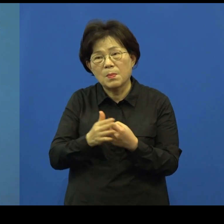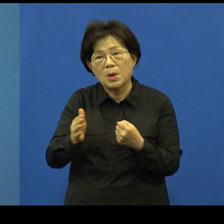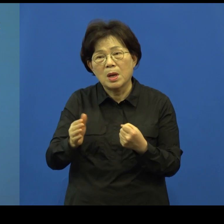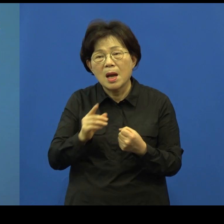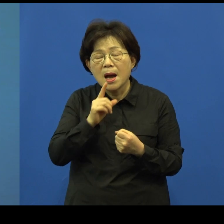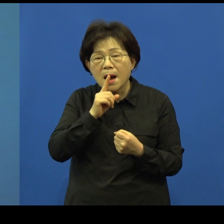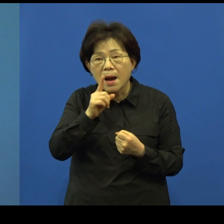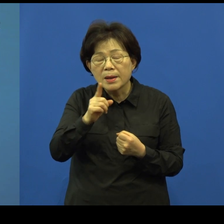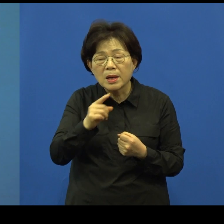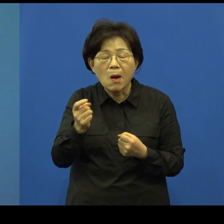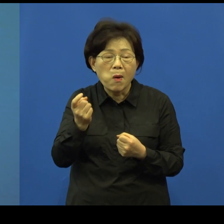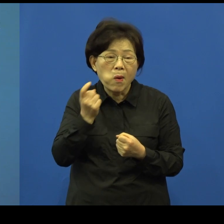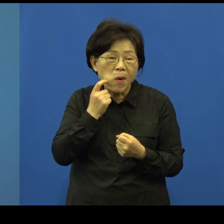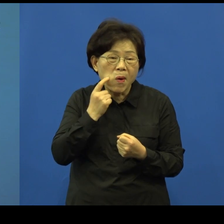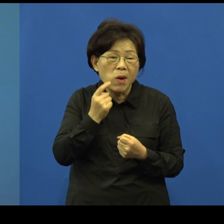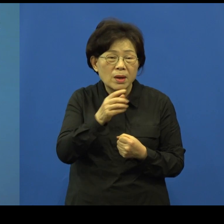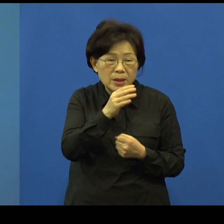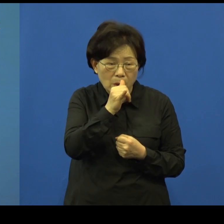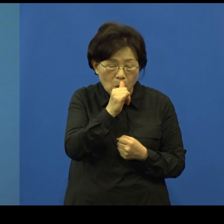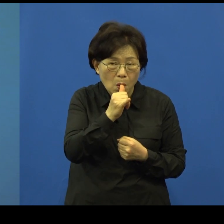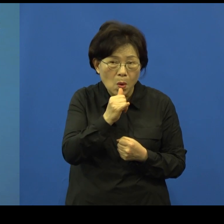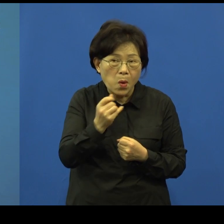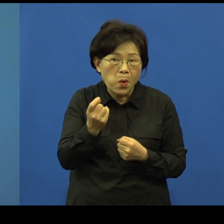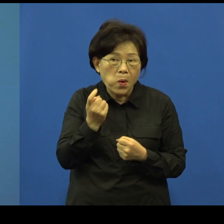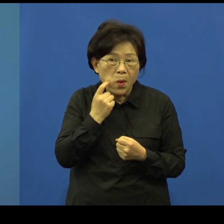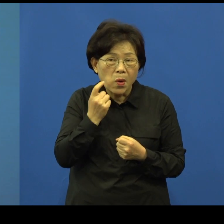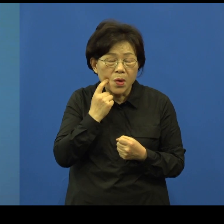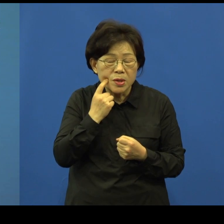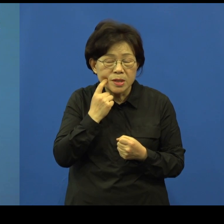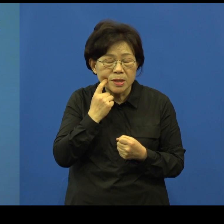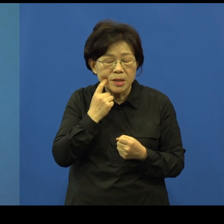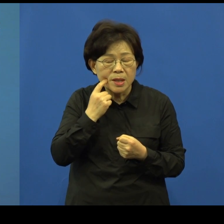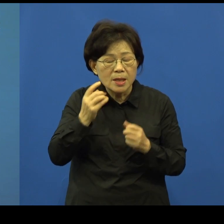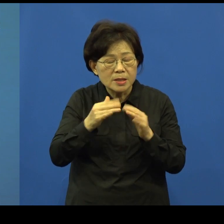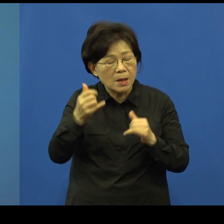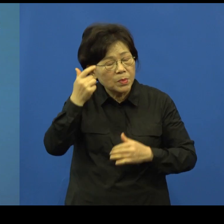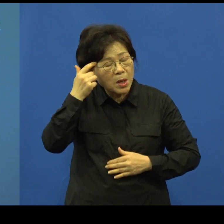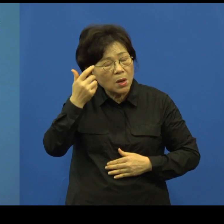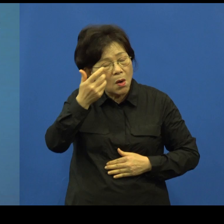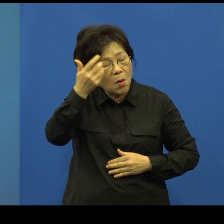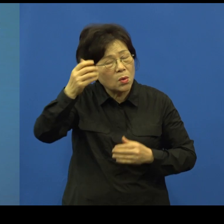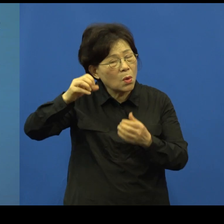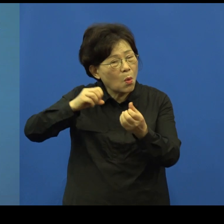그 언어에는 거짓이 들어가고, 그죠? 그 거짓 사람들의 영혼을 혼란하게 만들고,